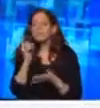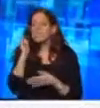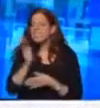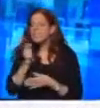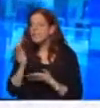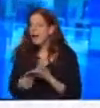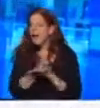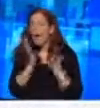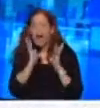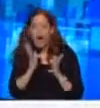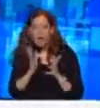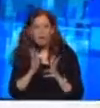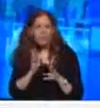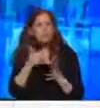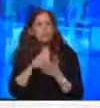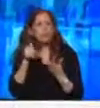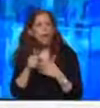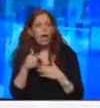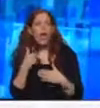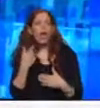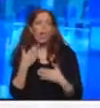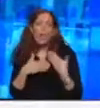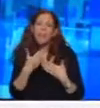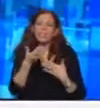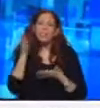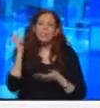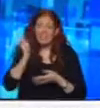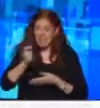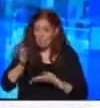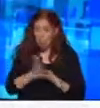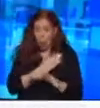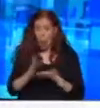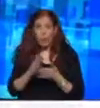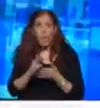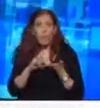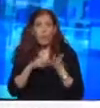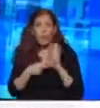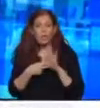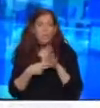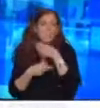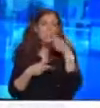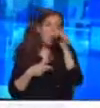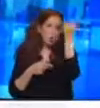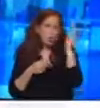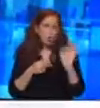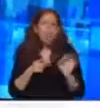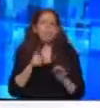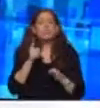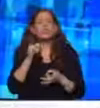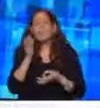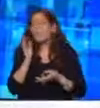יהודים בתוך עם ישראל, ממשיכה להוליך את הפסיקות הפוליטיות השמאל קיצוניות שלה, וכשהיא פוסקת כלפי ערבים